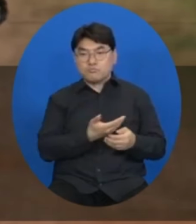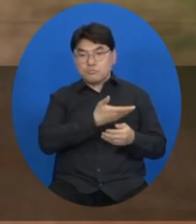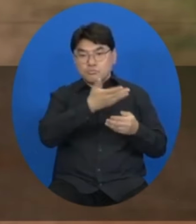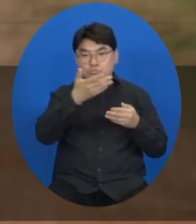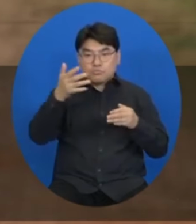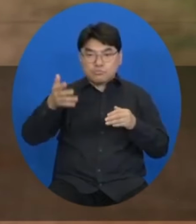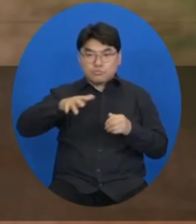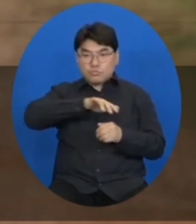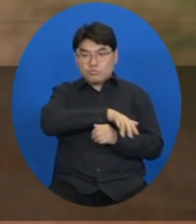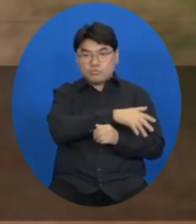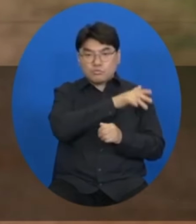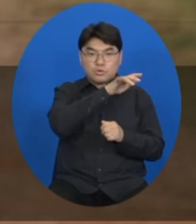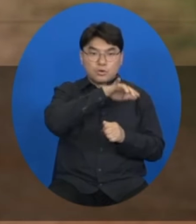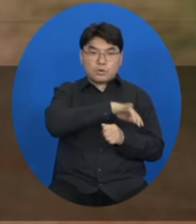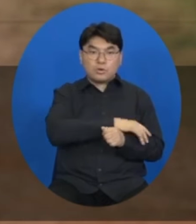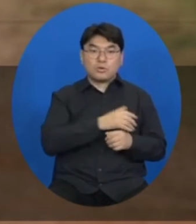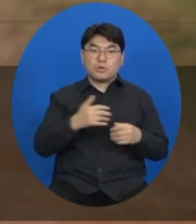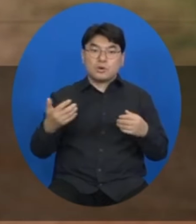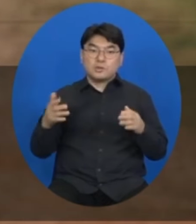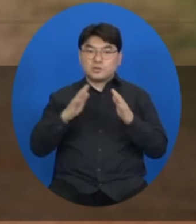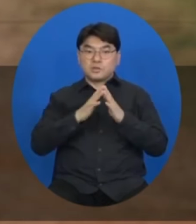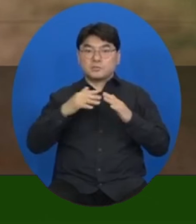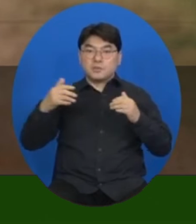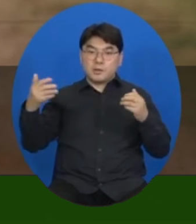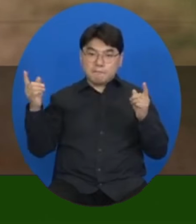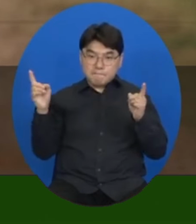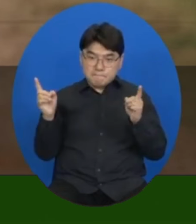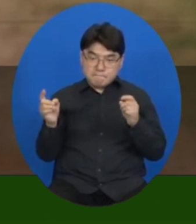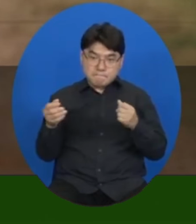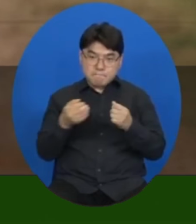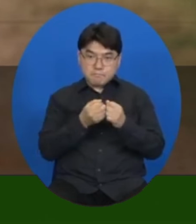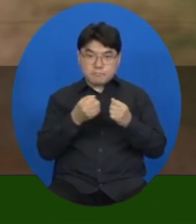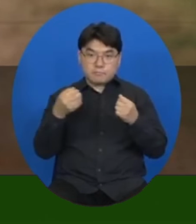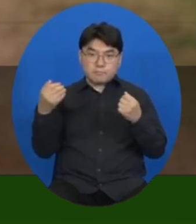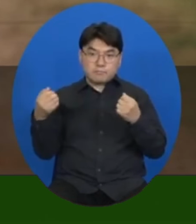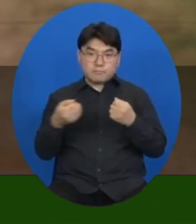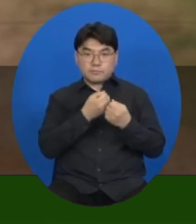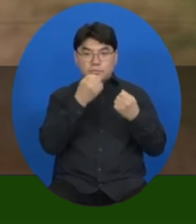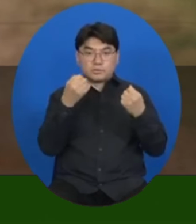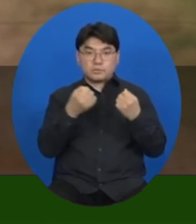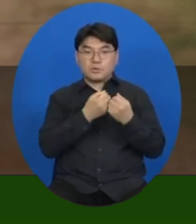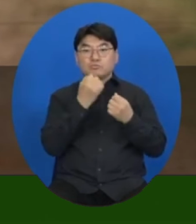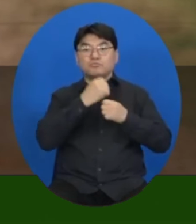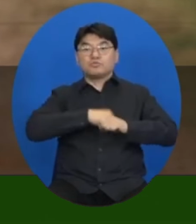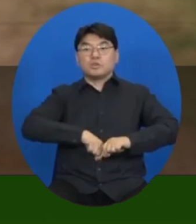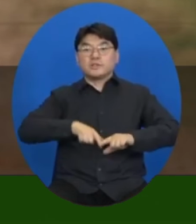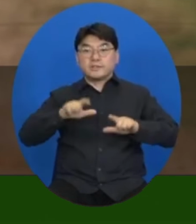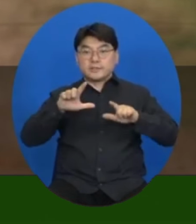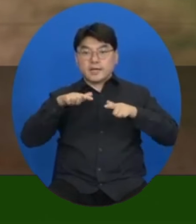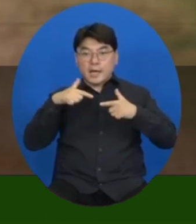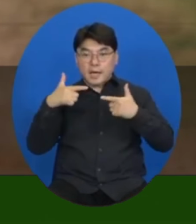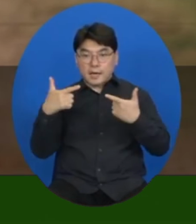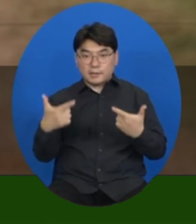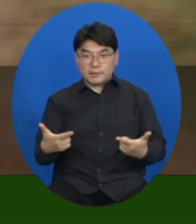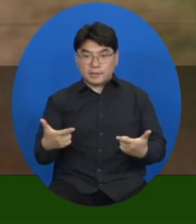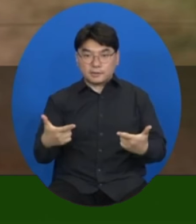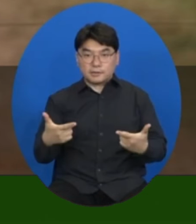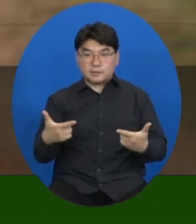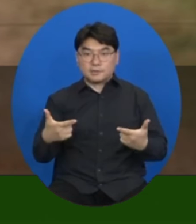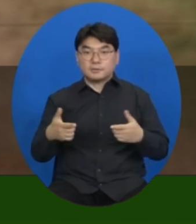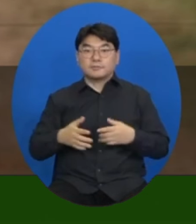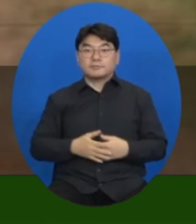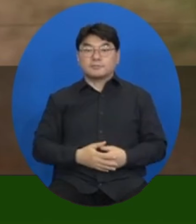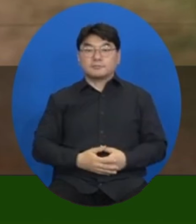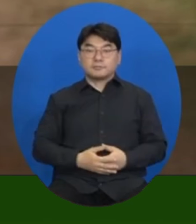그 집에 부딪히되 무너지지 아니하나니 이것은 이생에서 여기서만 그런 것이 아니라 죽은 이후에도